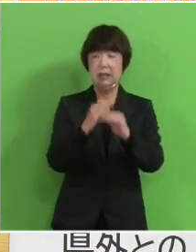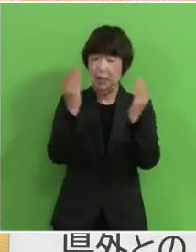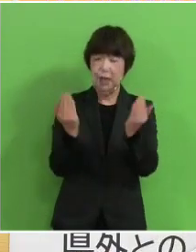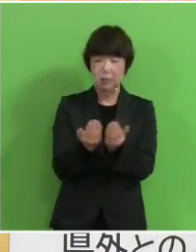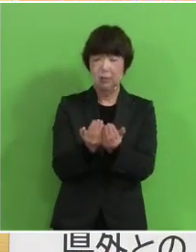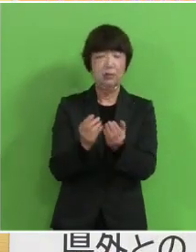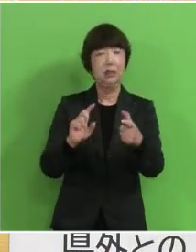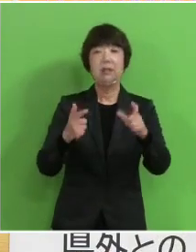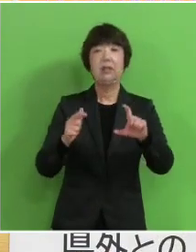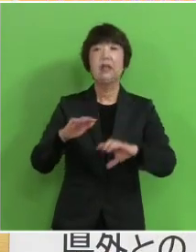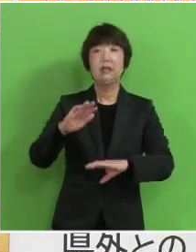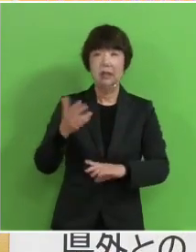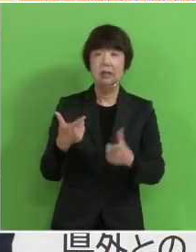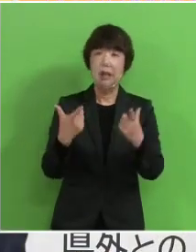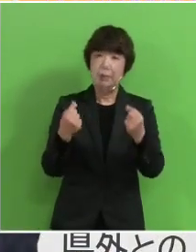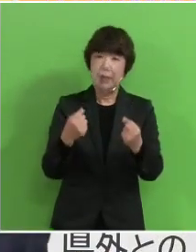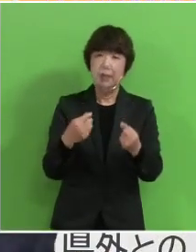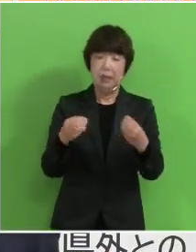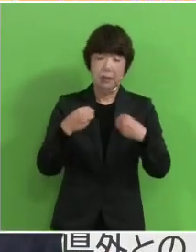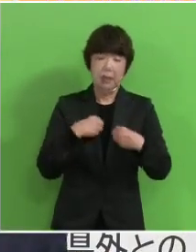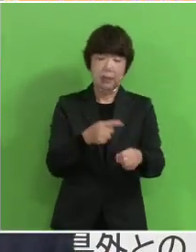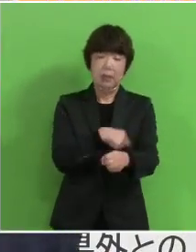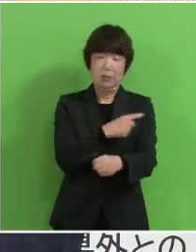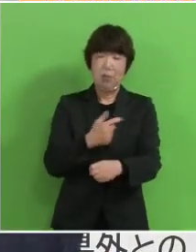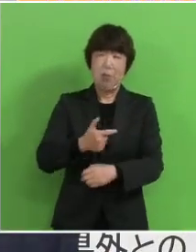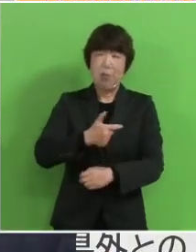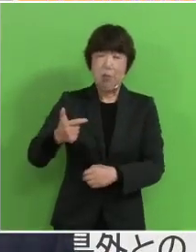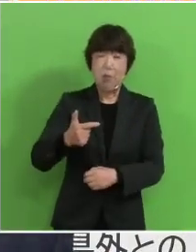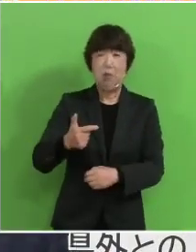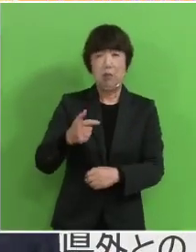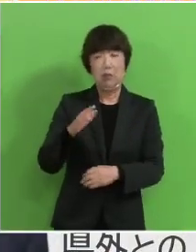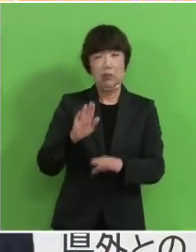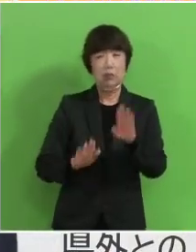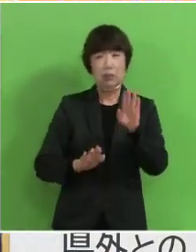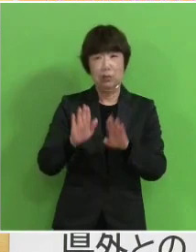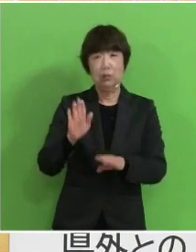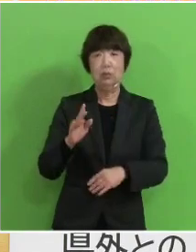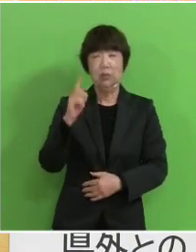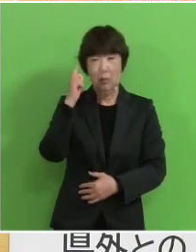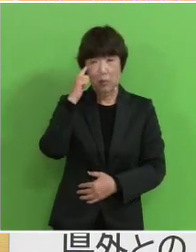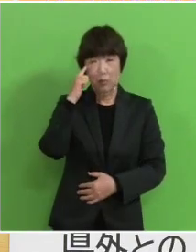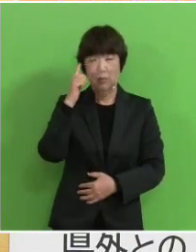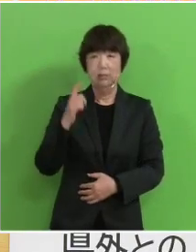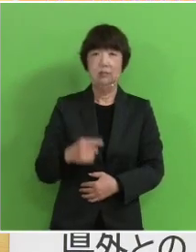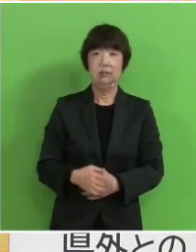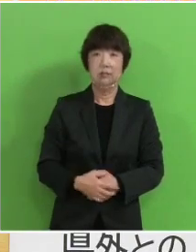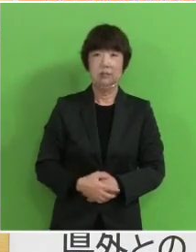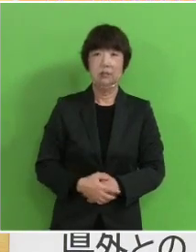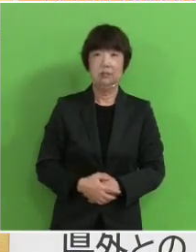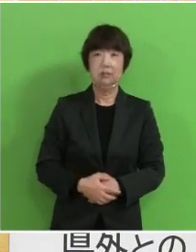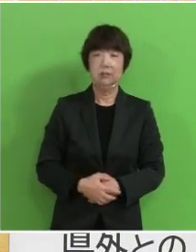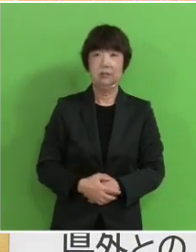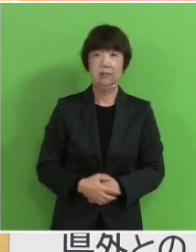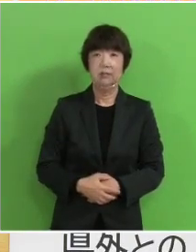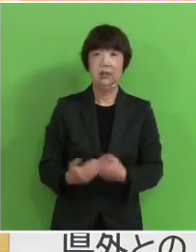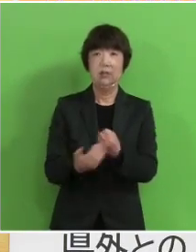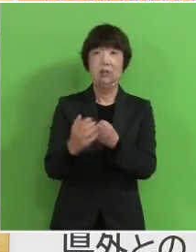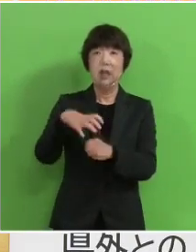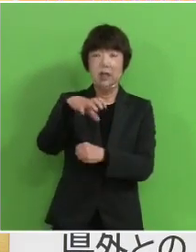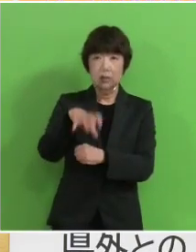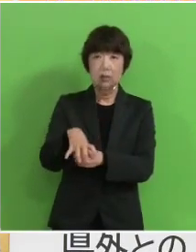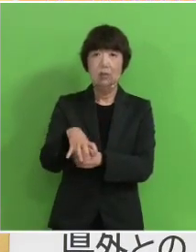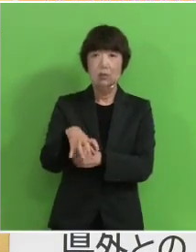それを見るとやはり感染力は2位という風に見ておいた方がいいように思います保健省の